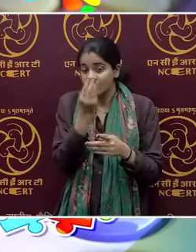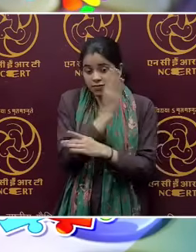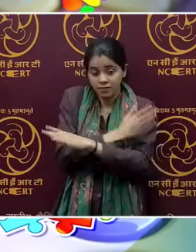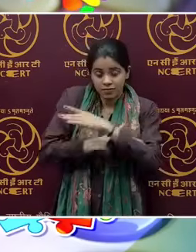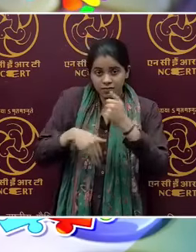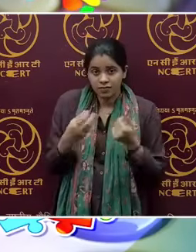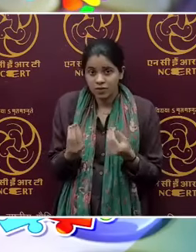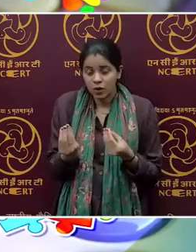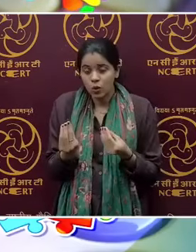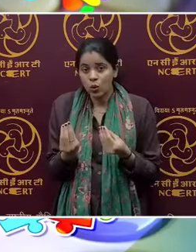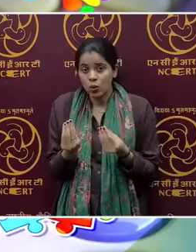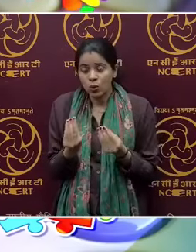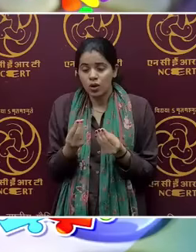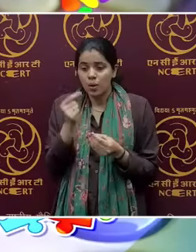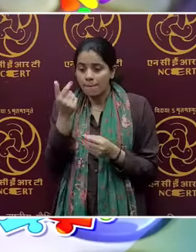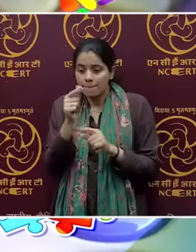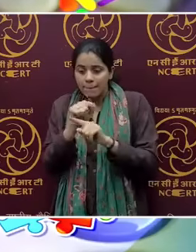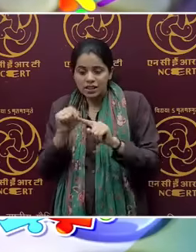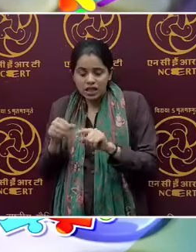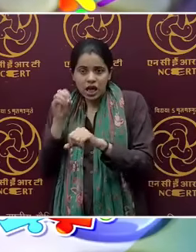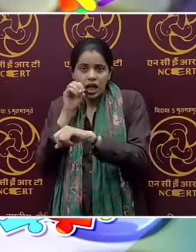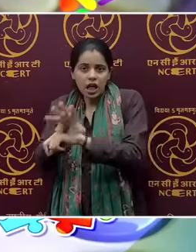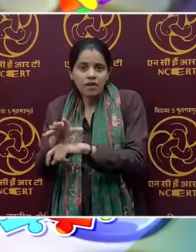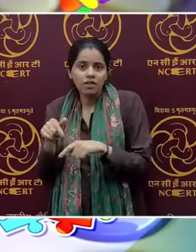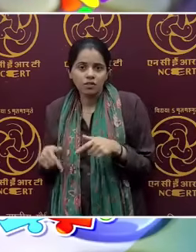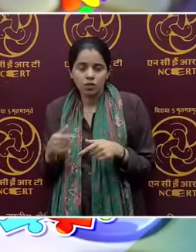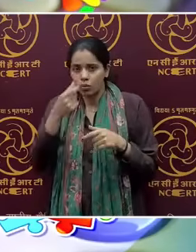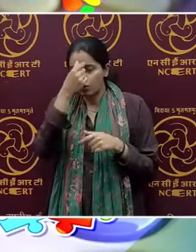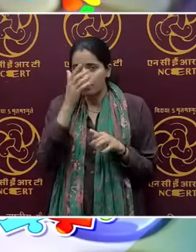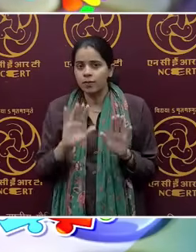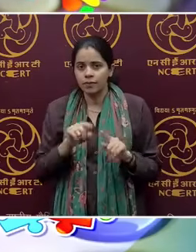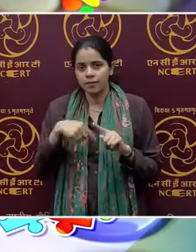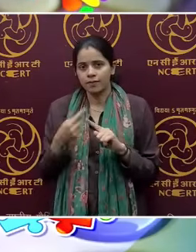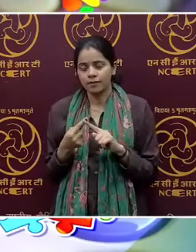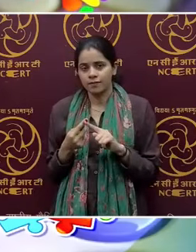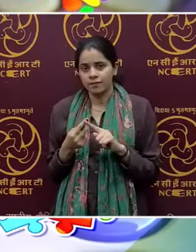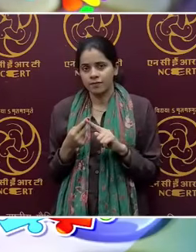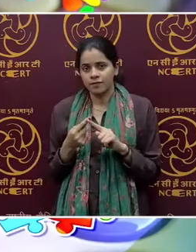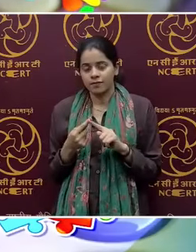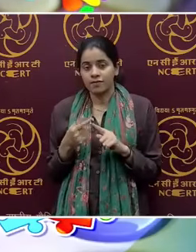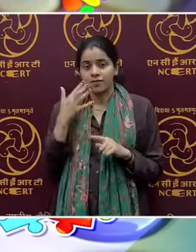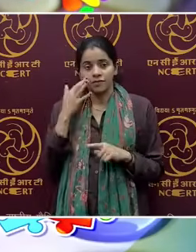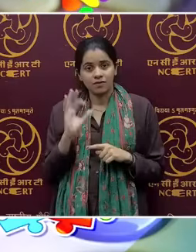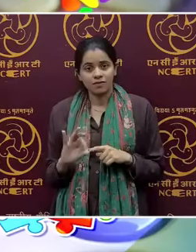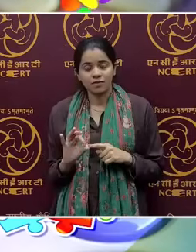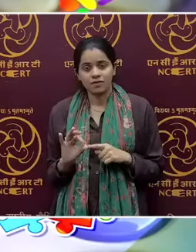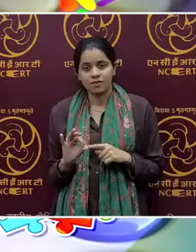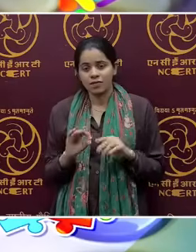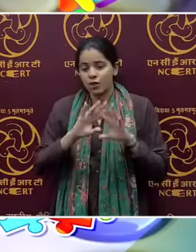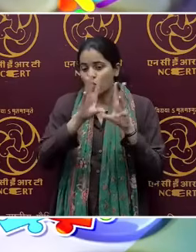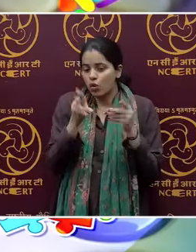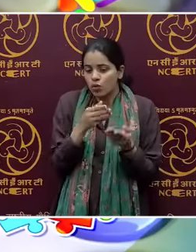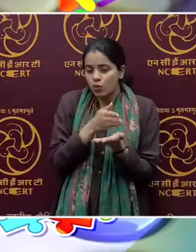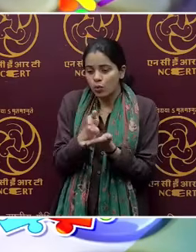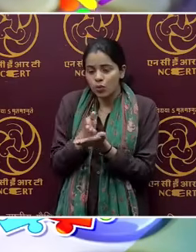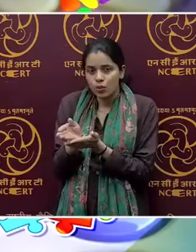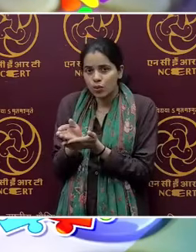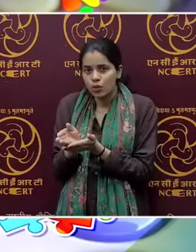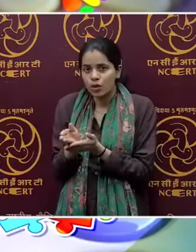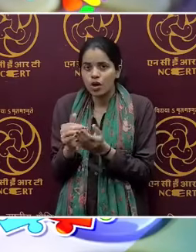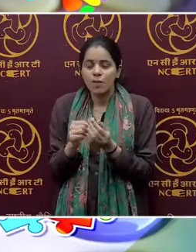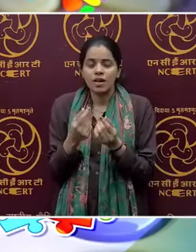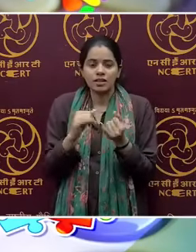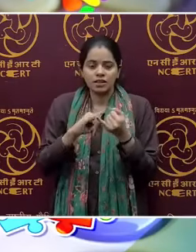से या उस condition से एक बच्चा affected हो सकता है, उसका problem हो सकती है. So it's very important to understand all these strategies and the screening